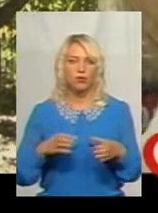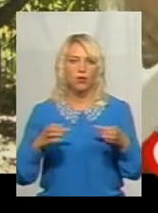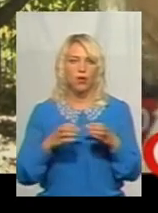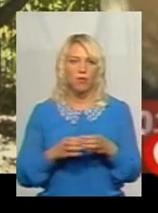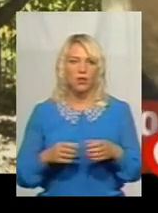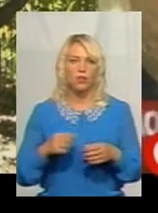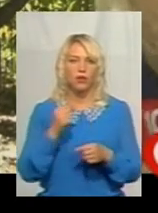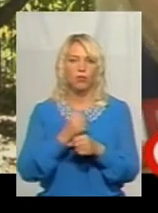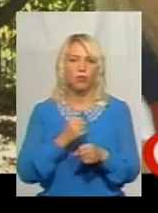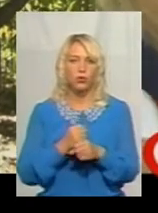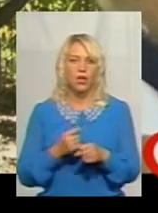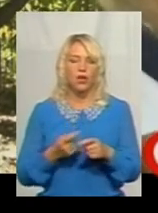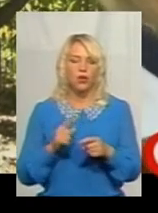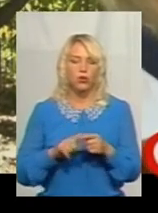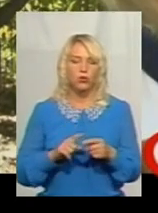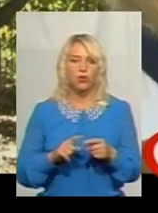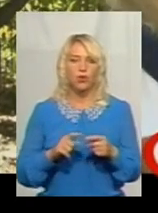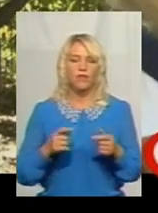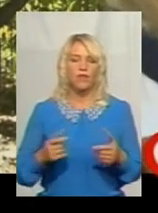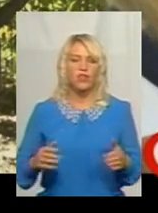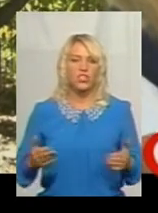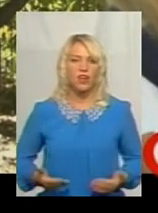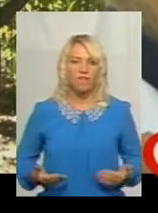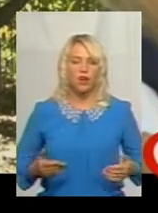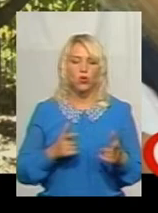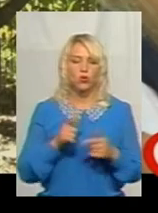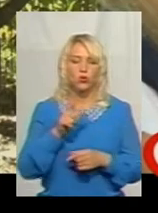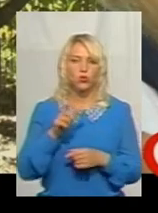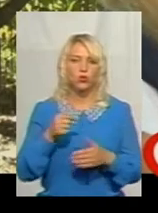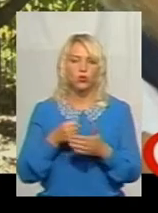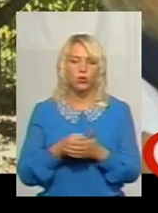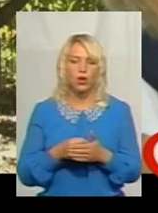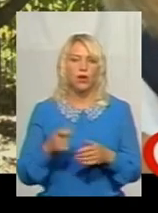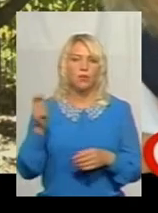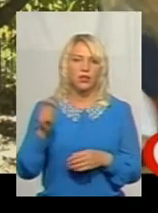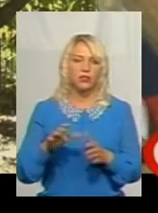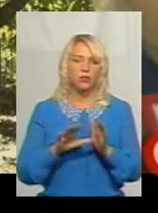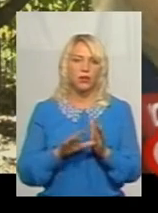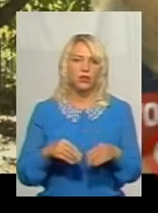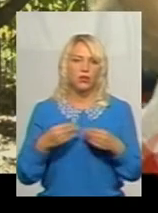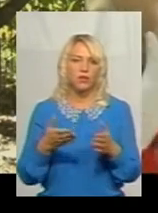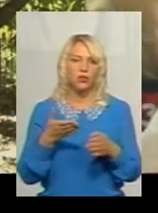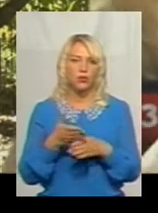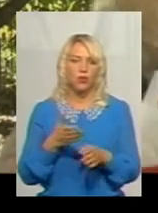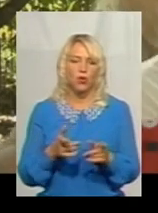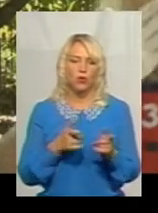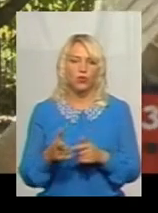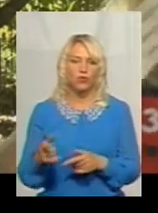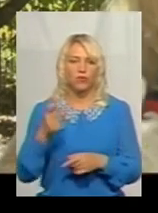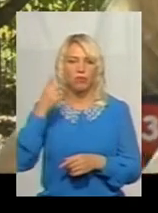ланцюга виживання, готовності людей до приїзду бригади надавати допомогу, готовності і